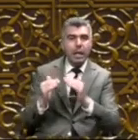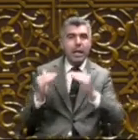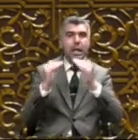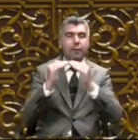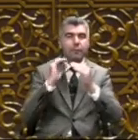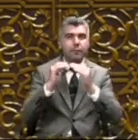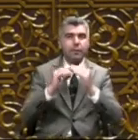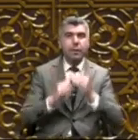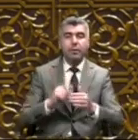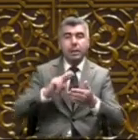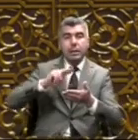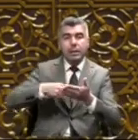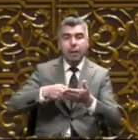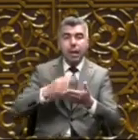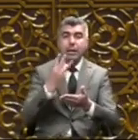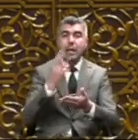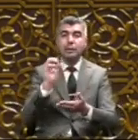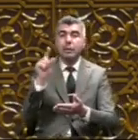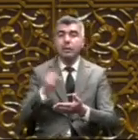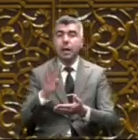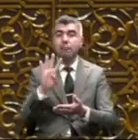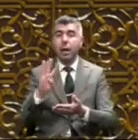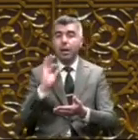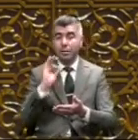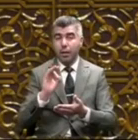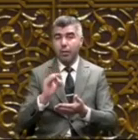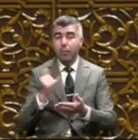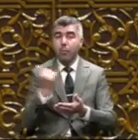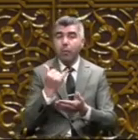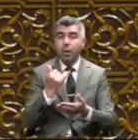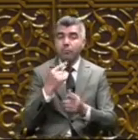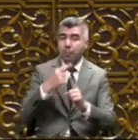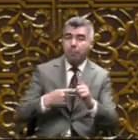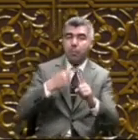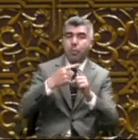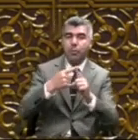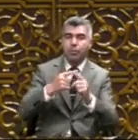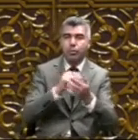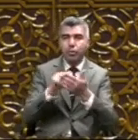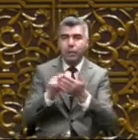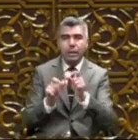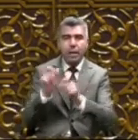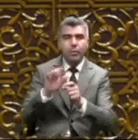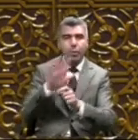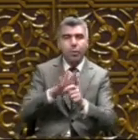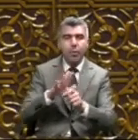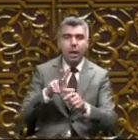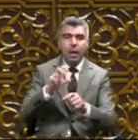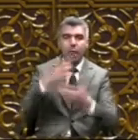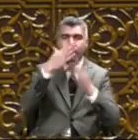وذلك وفقا للاتفاق 30 ابريل وخاصه في ظل ارتفاع الاسعار الذي عرفته